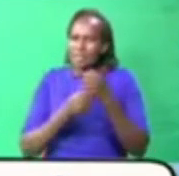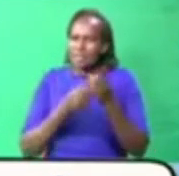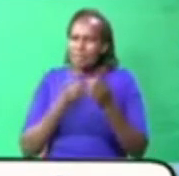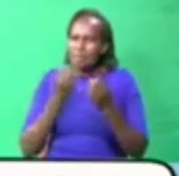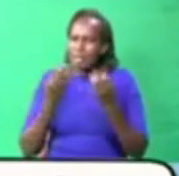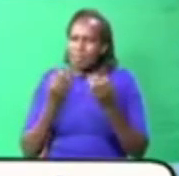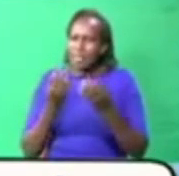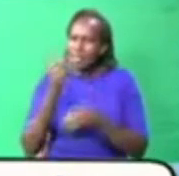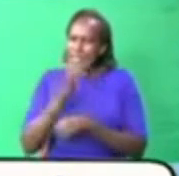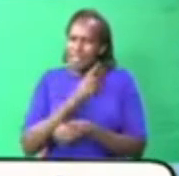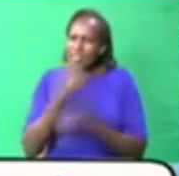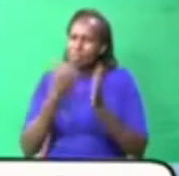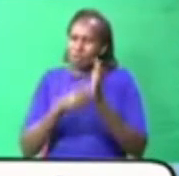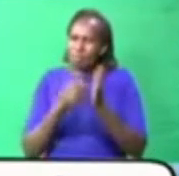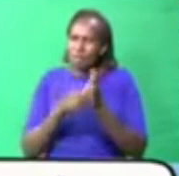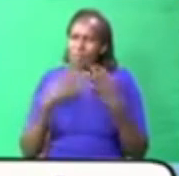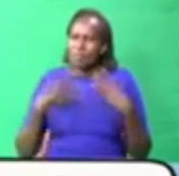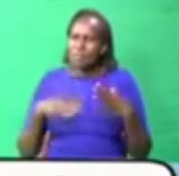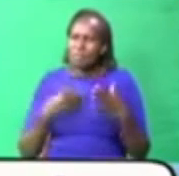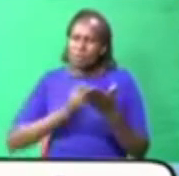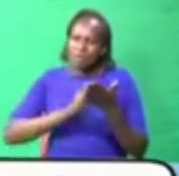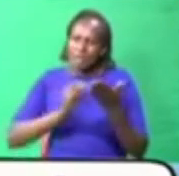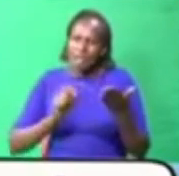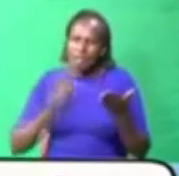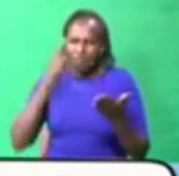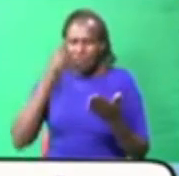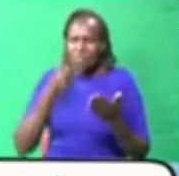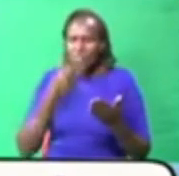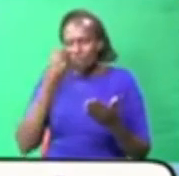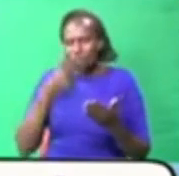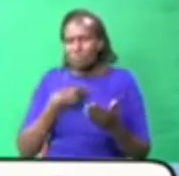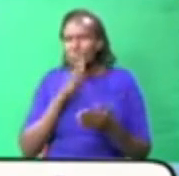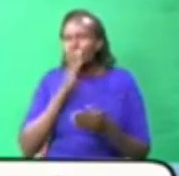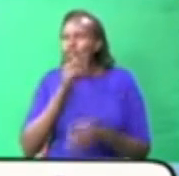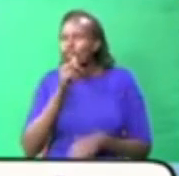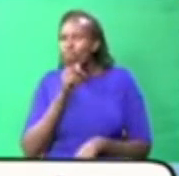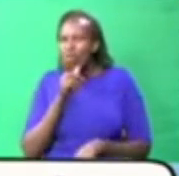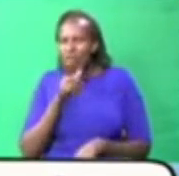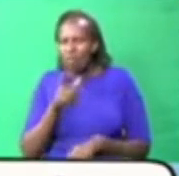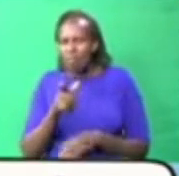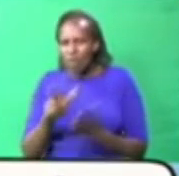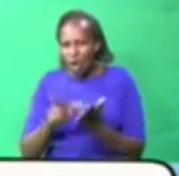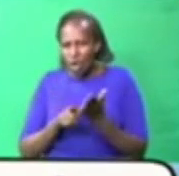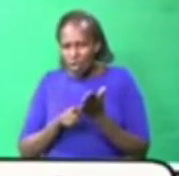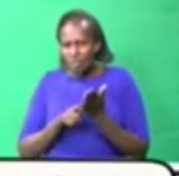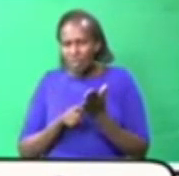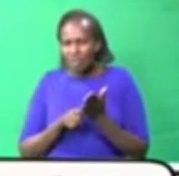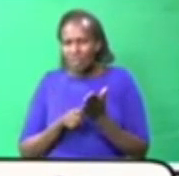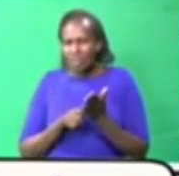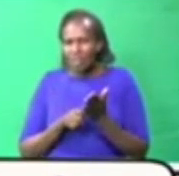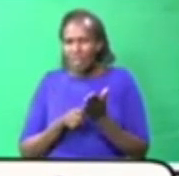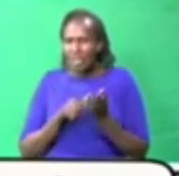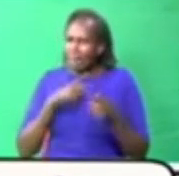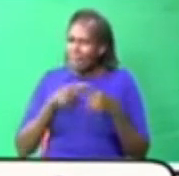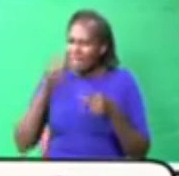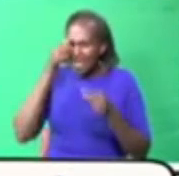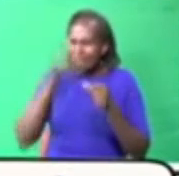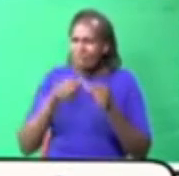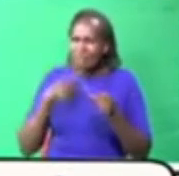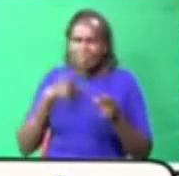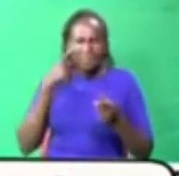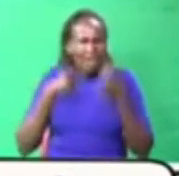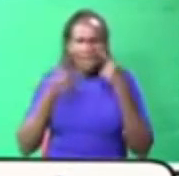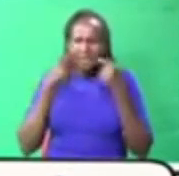shida ilikuwa ni wale watu walikuwa menigaranti. Maana nikuwa naona baada ya hapa, mimi nikishindwa kulipa wao watafikiwa. But I remember I cried to